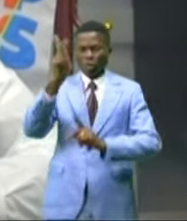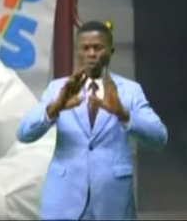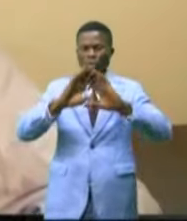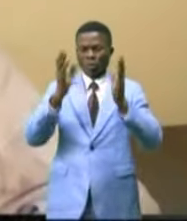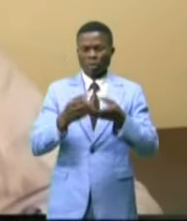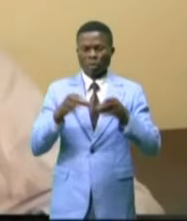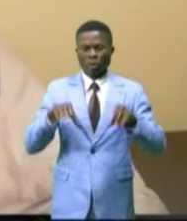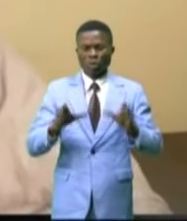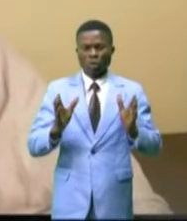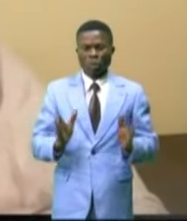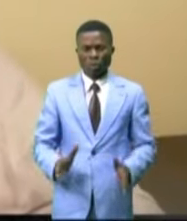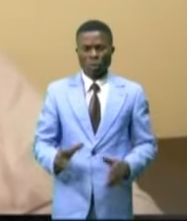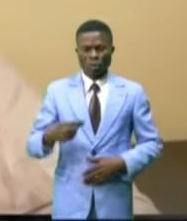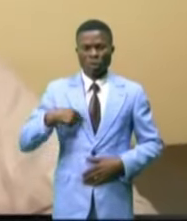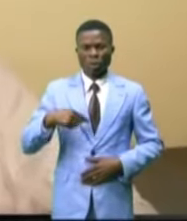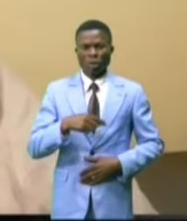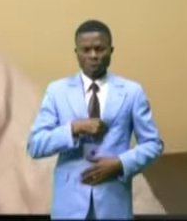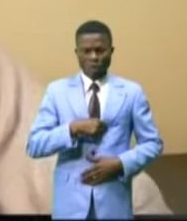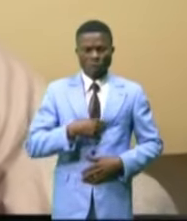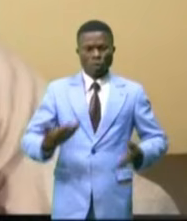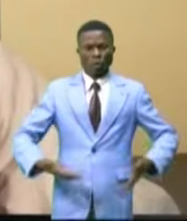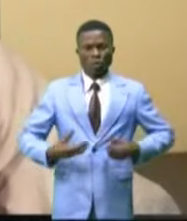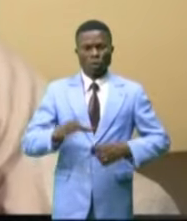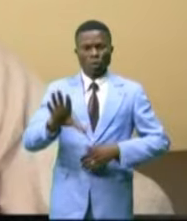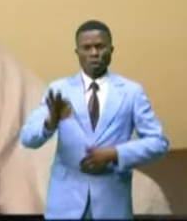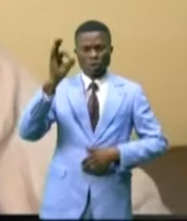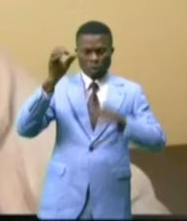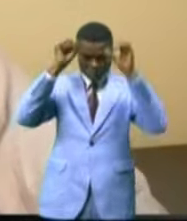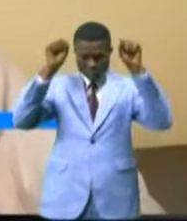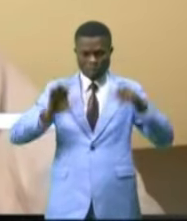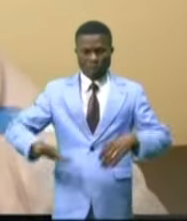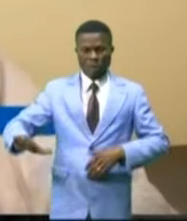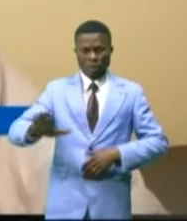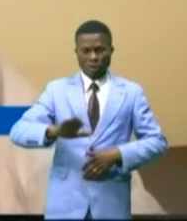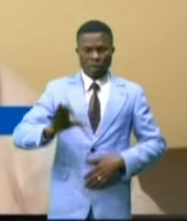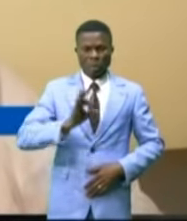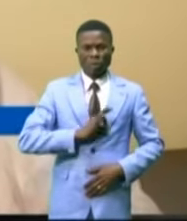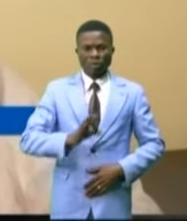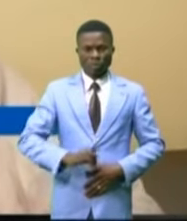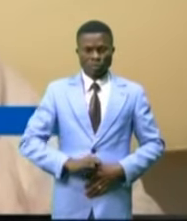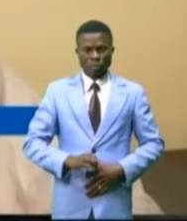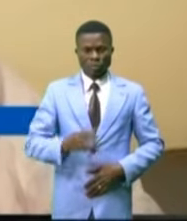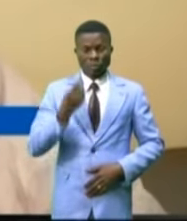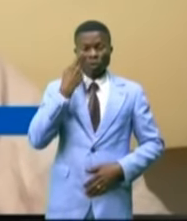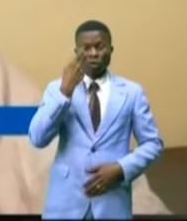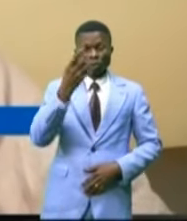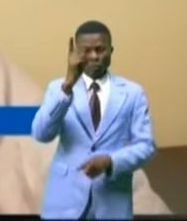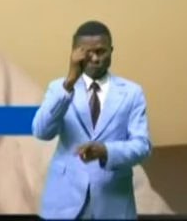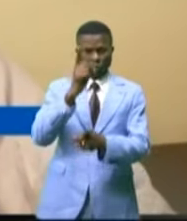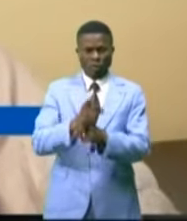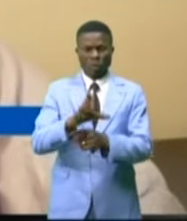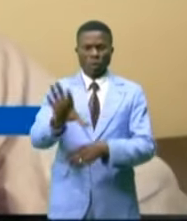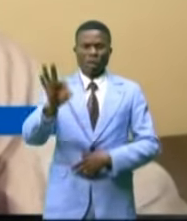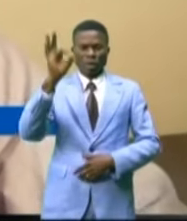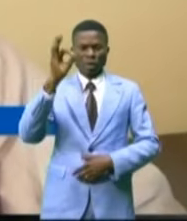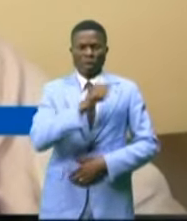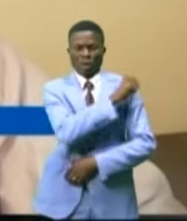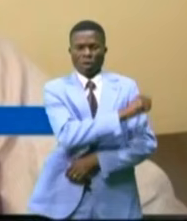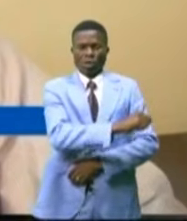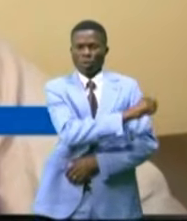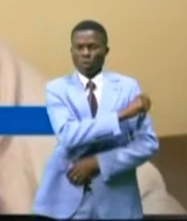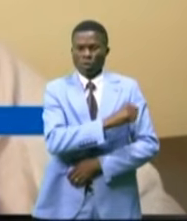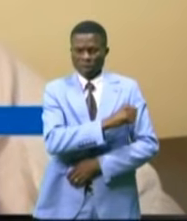congolais nous avons apprécié le choix du chef de l'État il a vu juste en faisant le chix